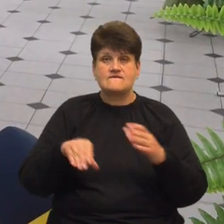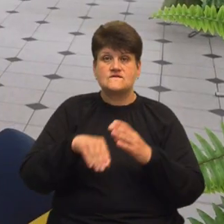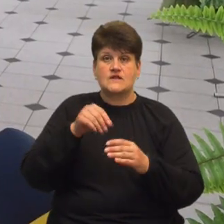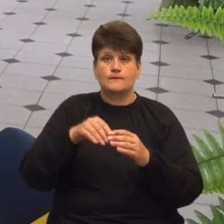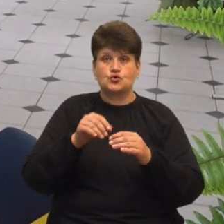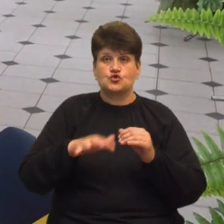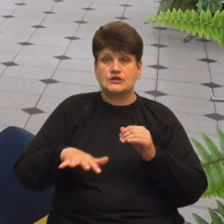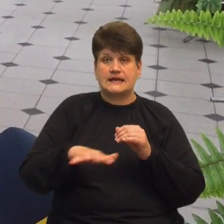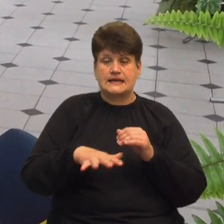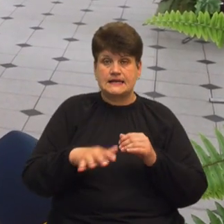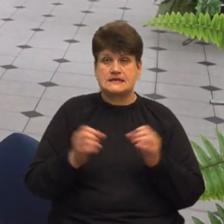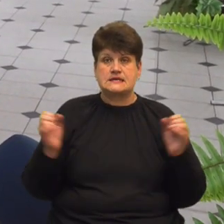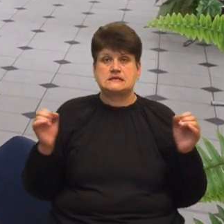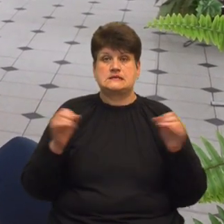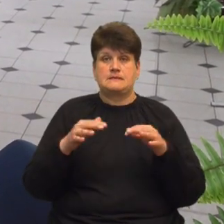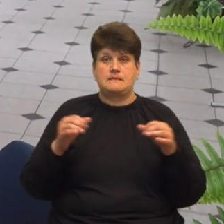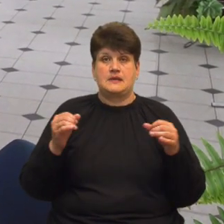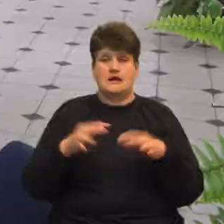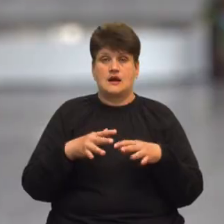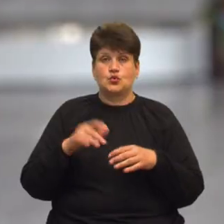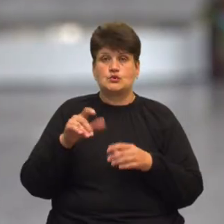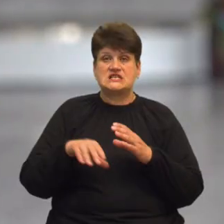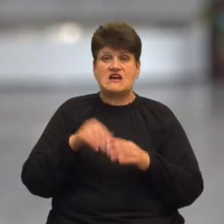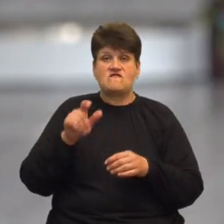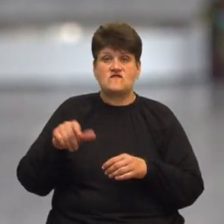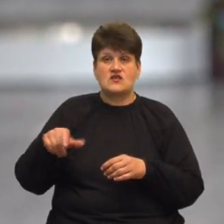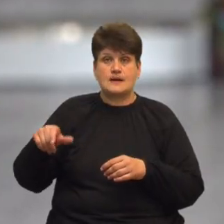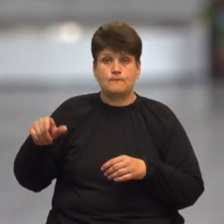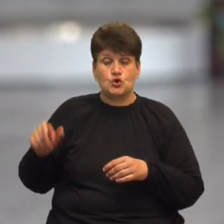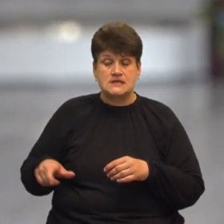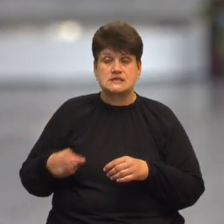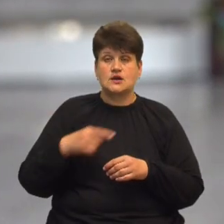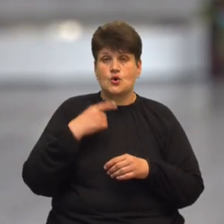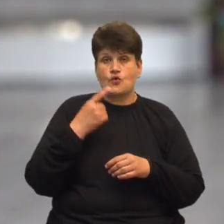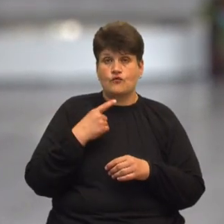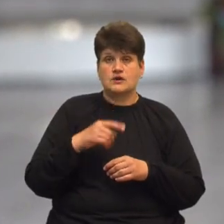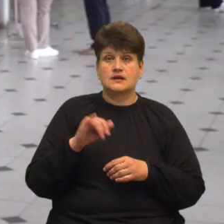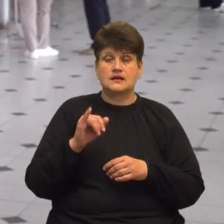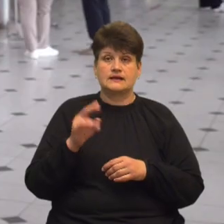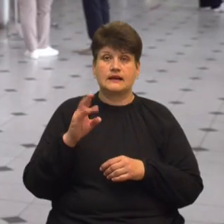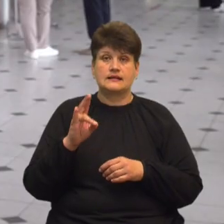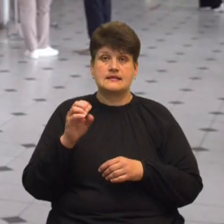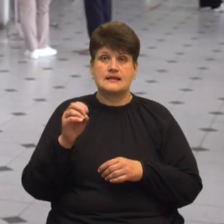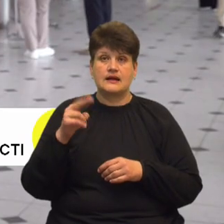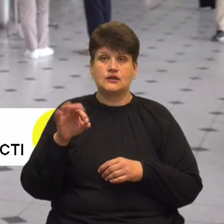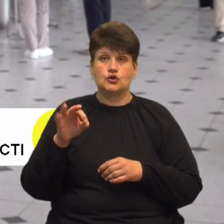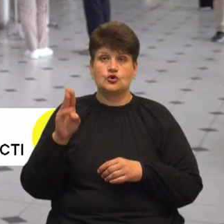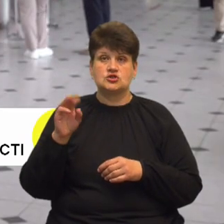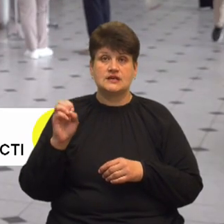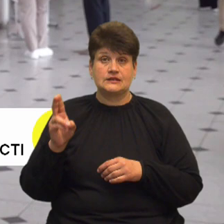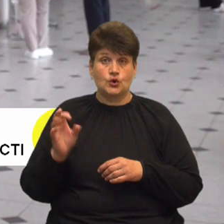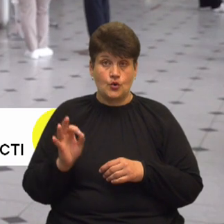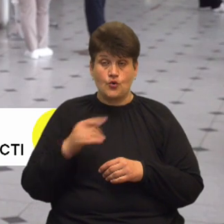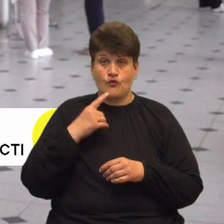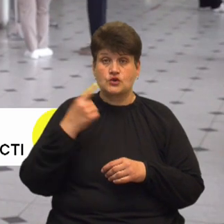виборці. Серед них завідувачка кафедри інформаційної та соціокультурної діяльності університету Ірина Недошитко. Війна, ті виклики, які